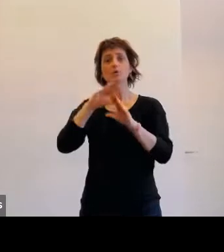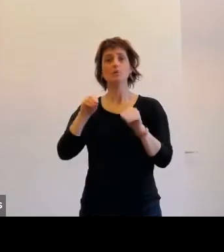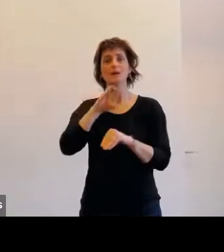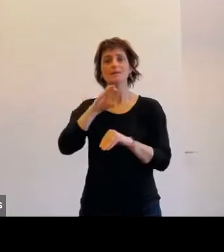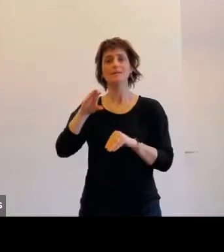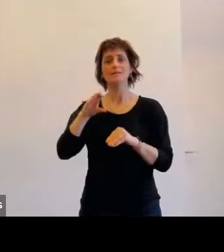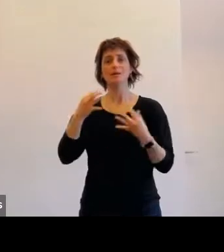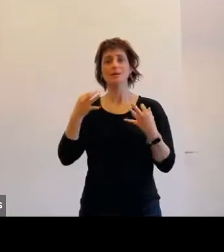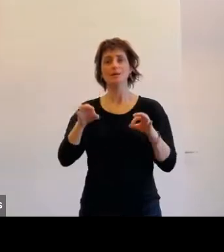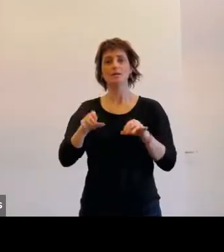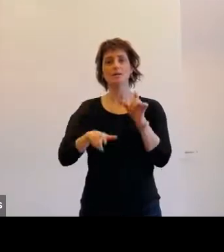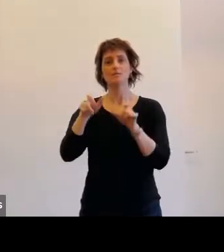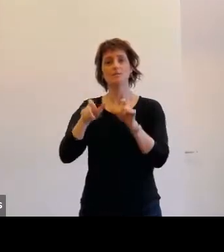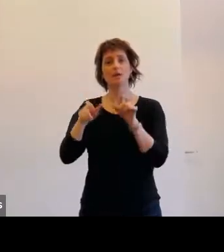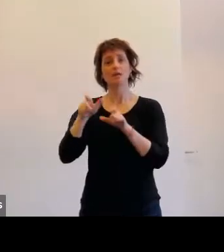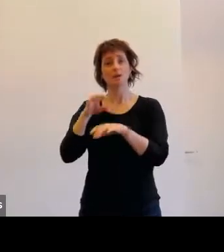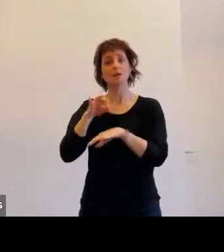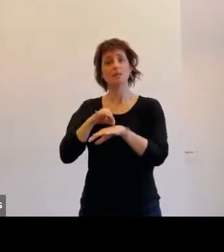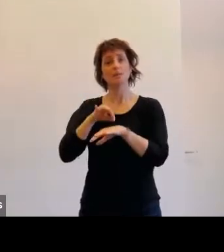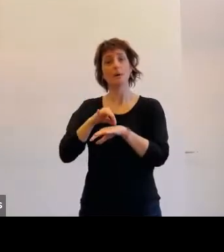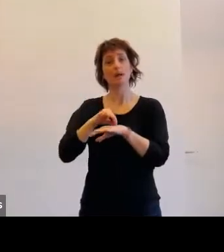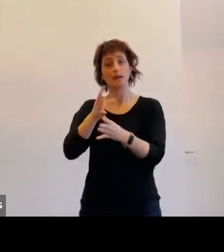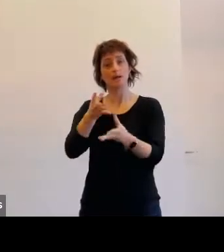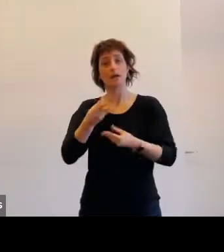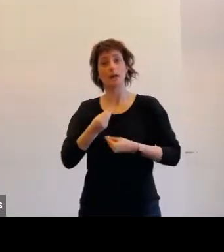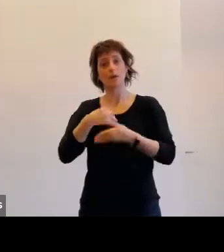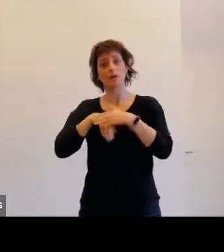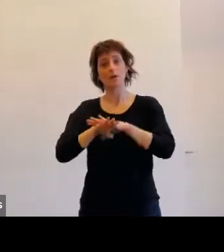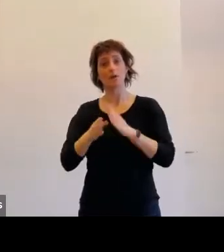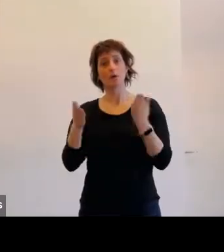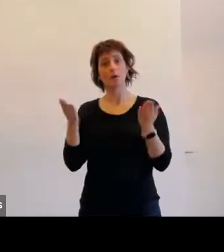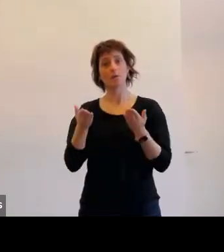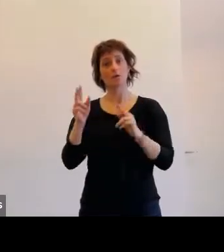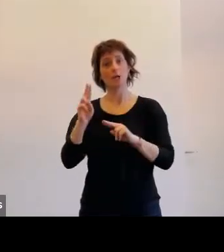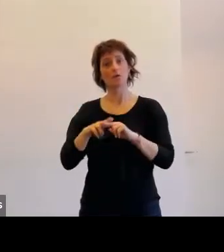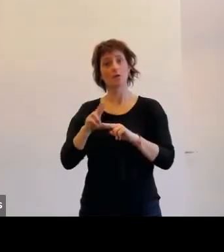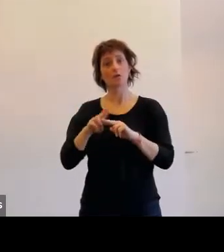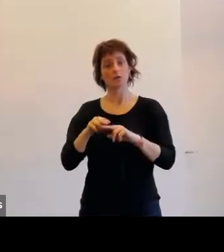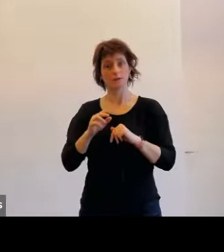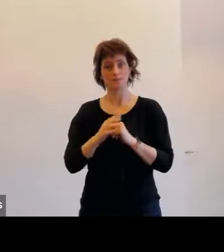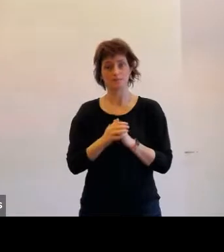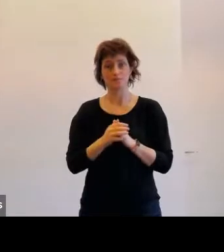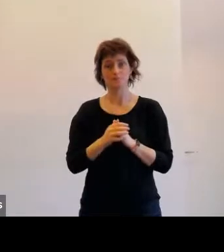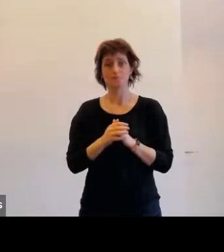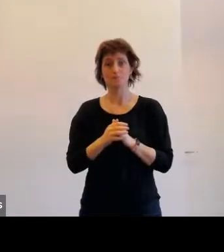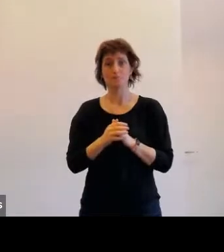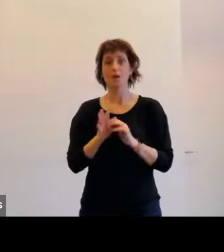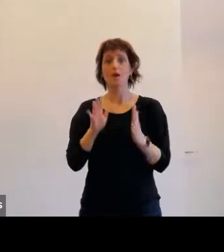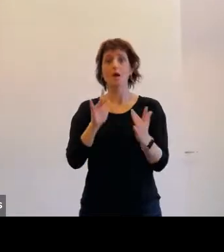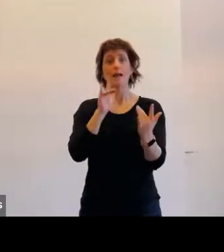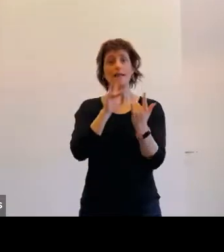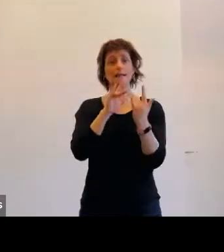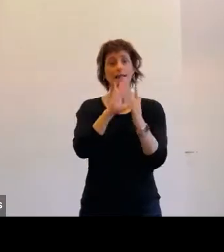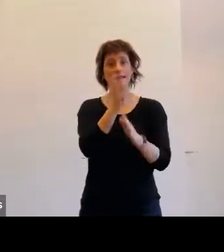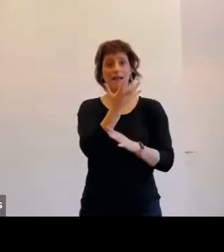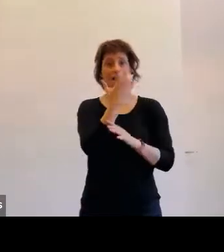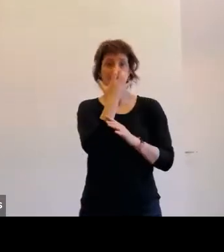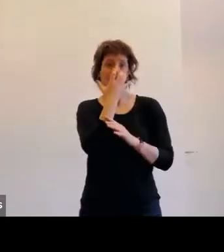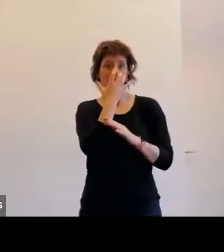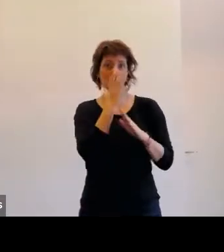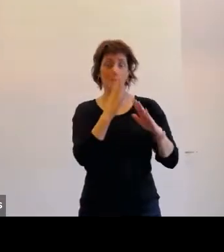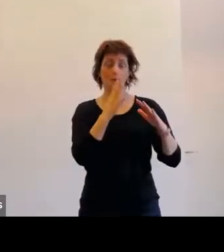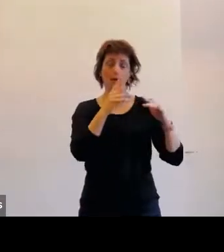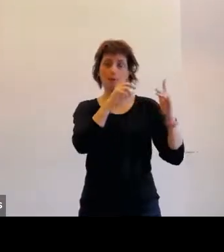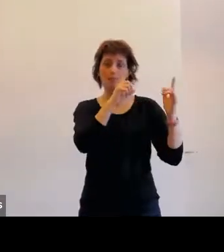pris en charge au sein du CHRU de Nancy, avec une pression qui a un peu décru sur les lits de réanimation,